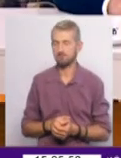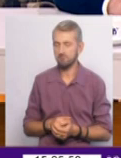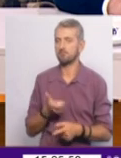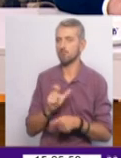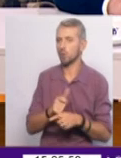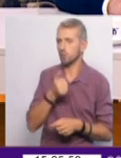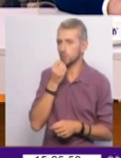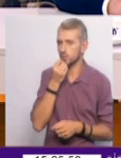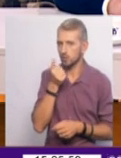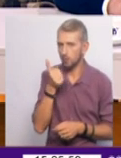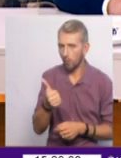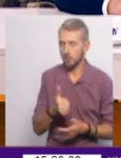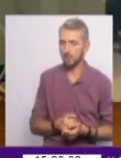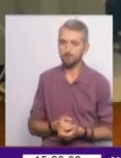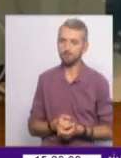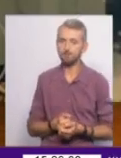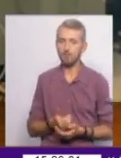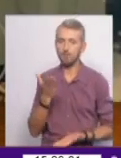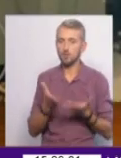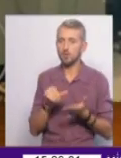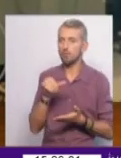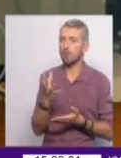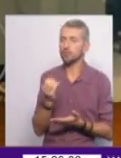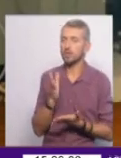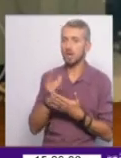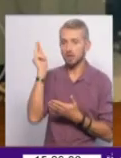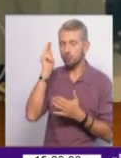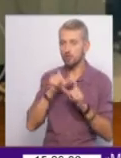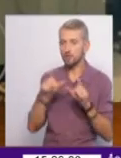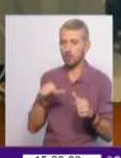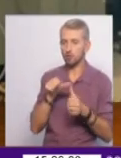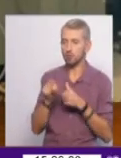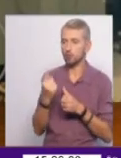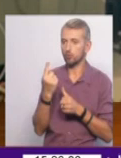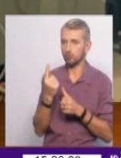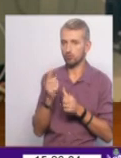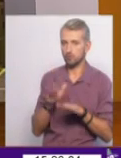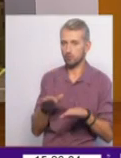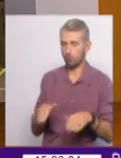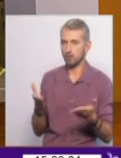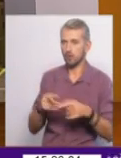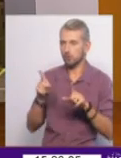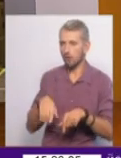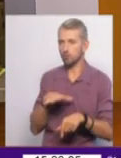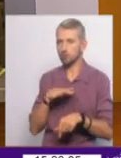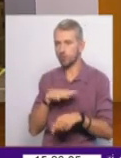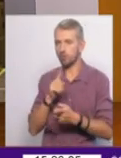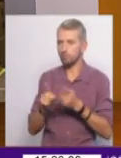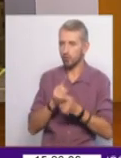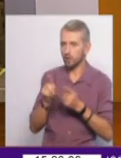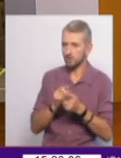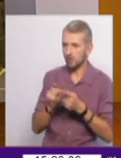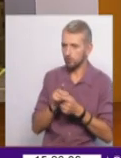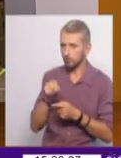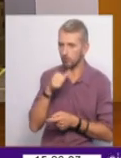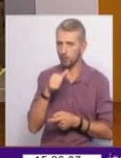добре. А можливо, у вас є ще навчальні заклади, окрім цього одного садочку, які також пройшли якусь модернізацію цього року? Ну,